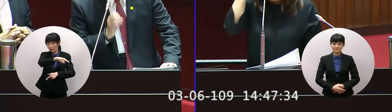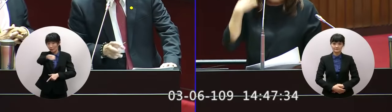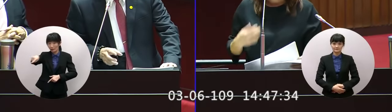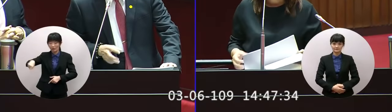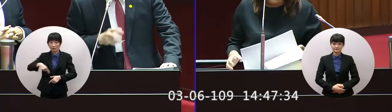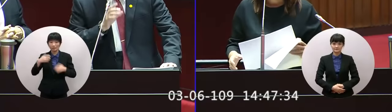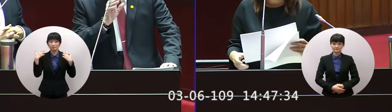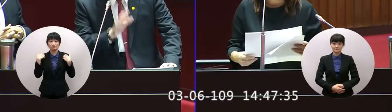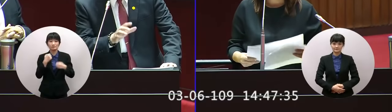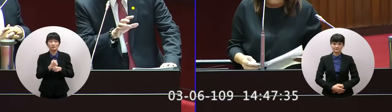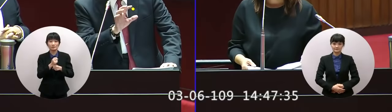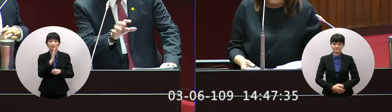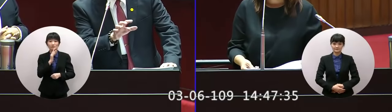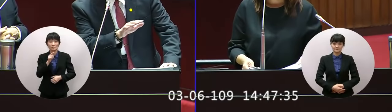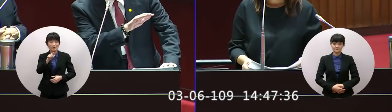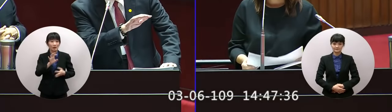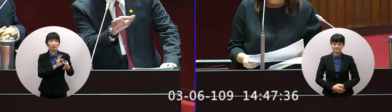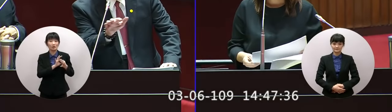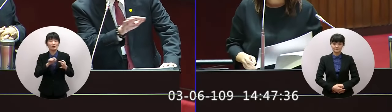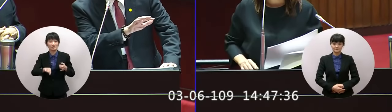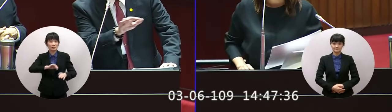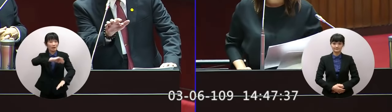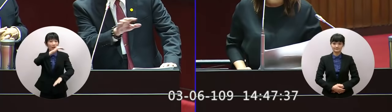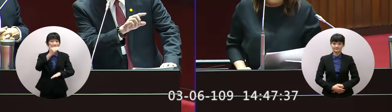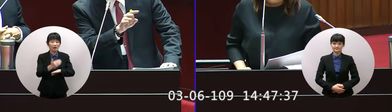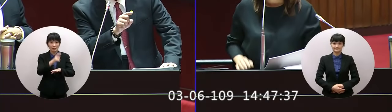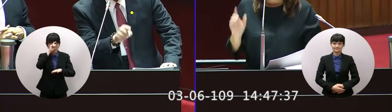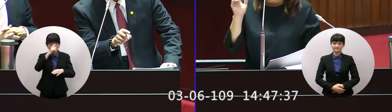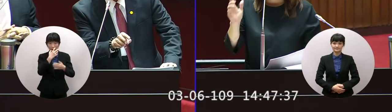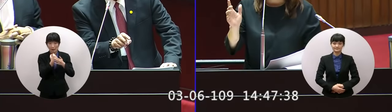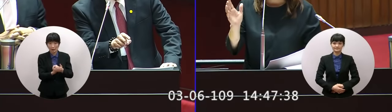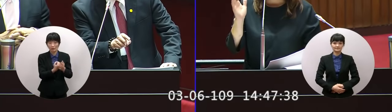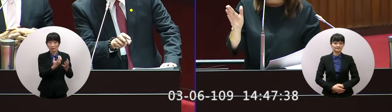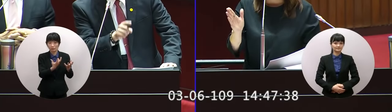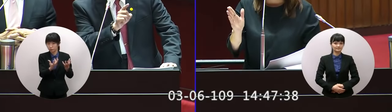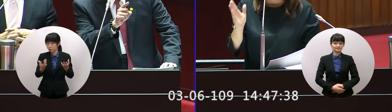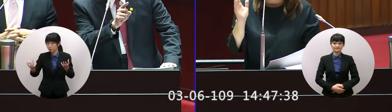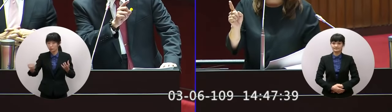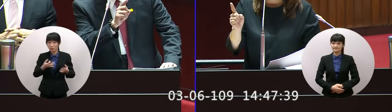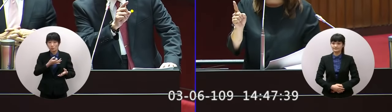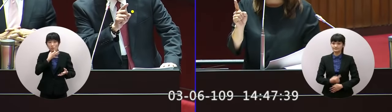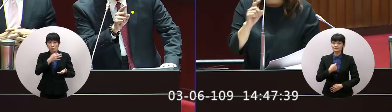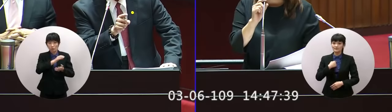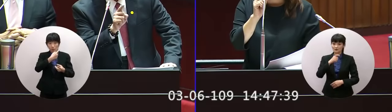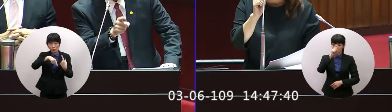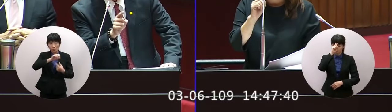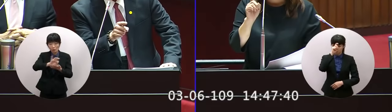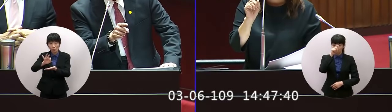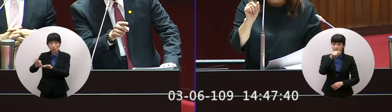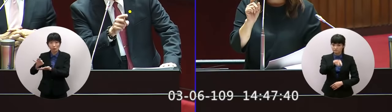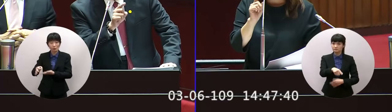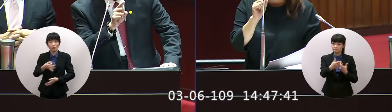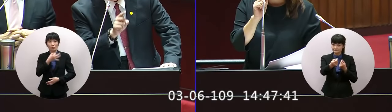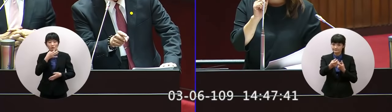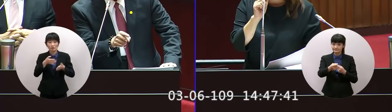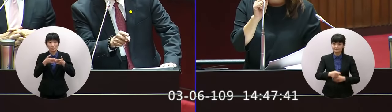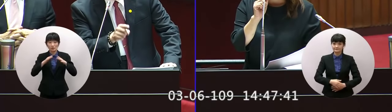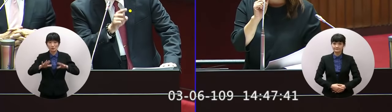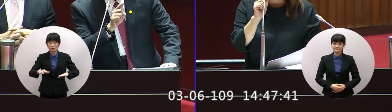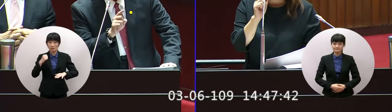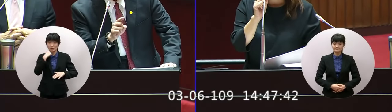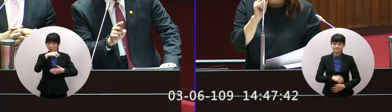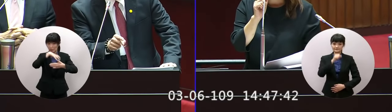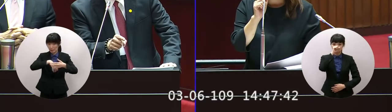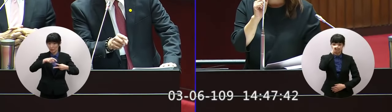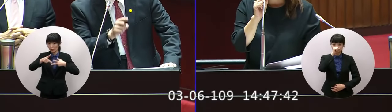的这量，予伊会当保持把遮机器 过好。我们要求的就是这个部分。 国内市场来培